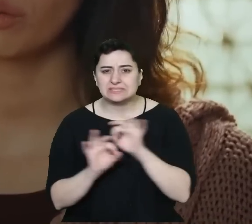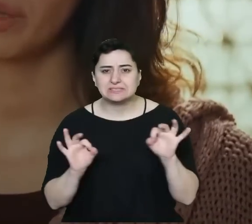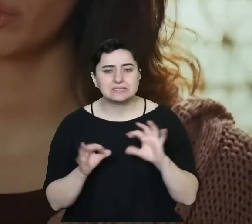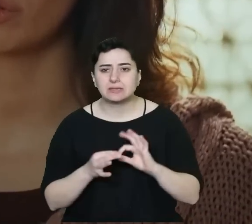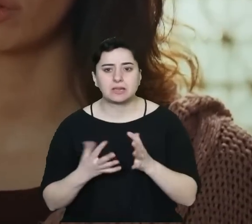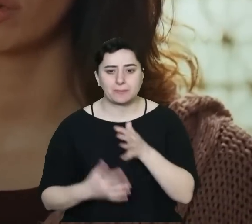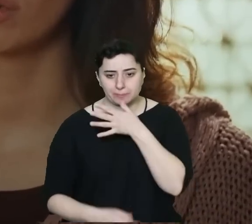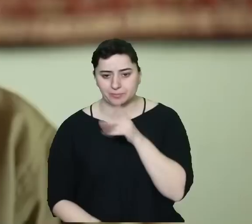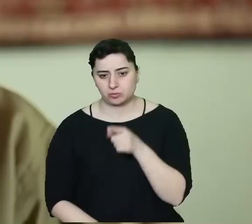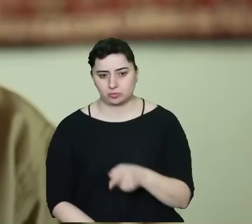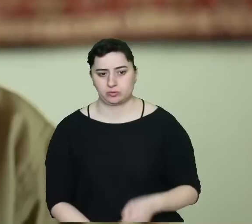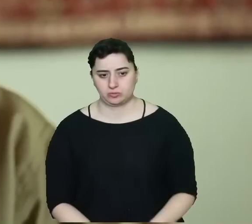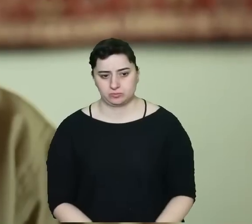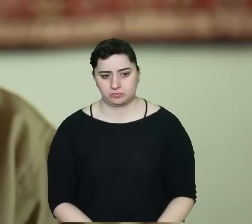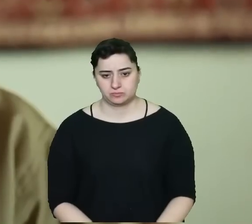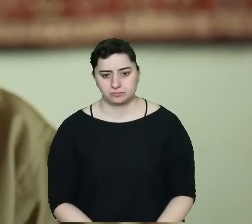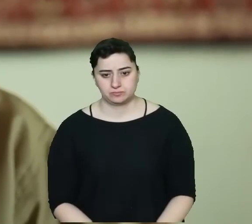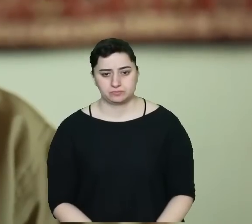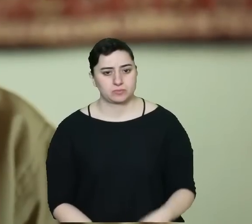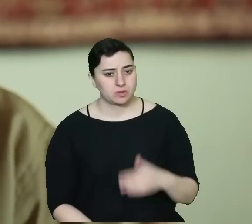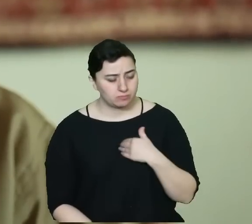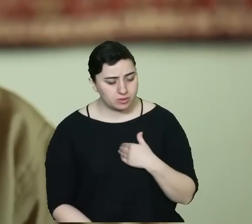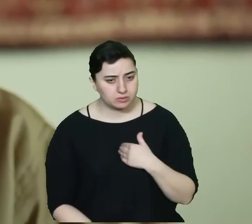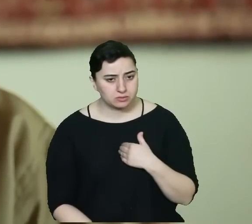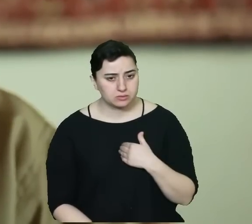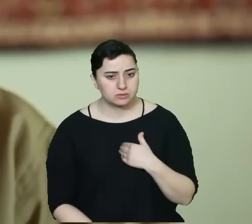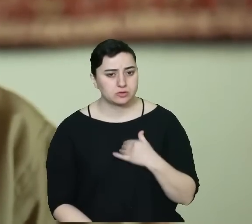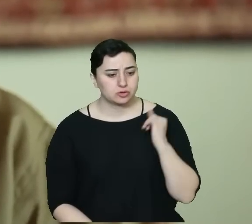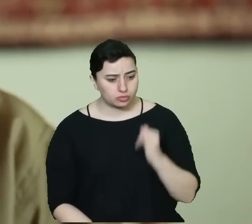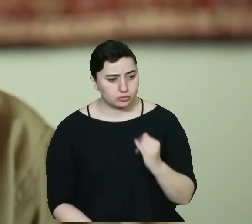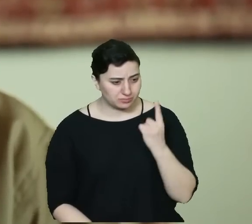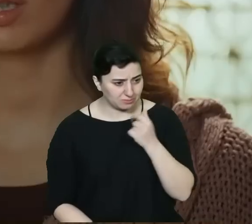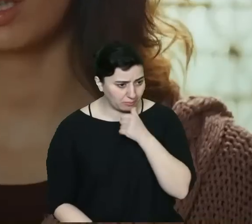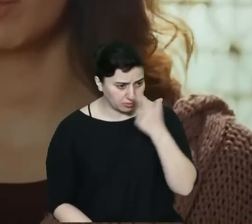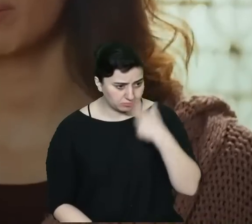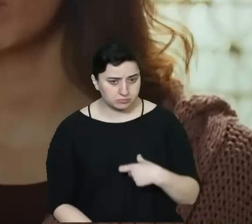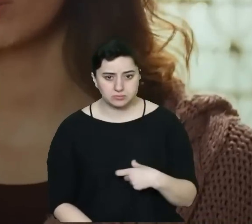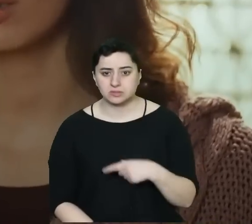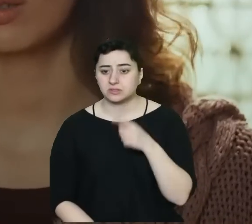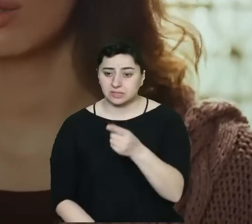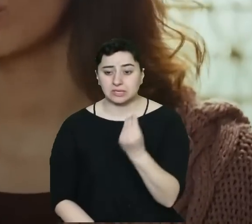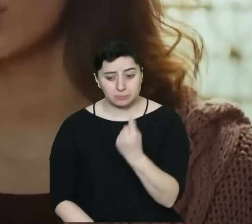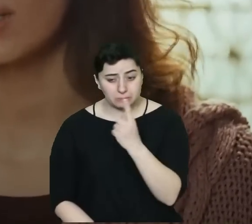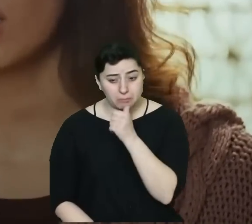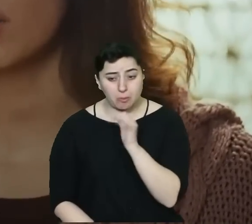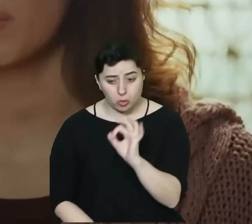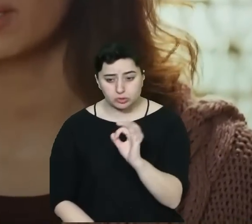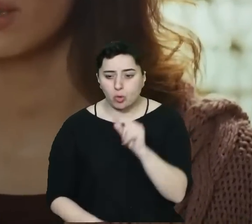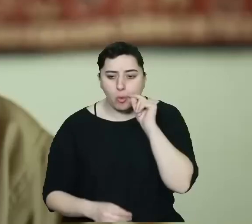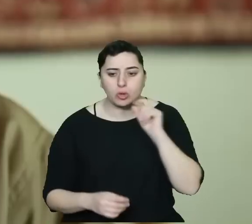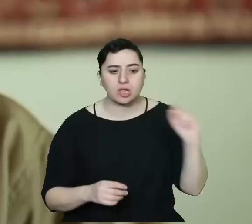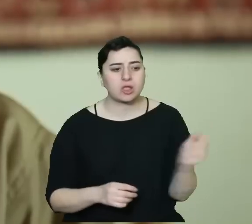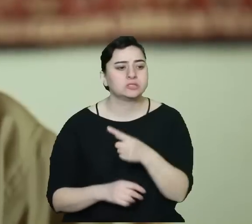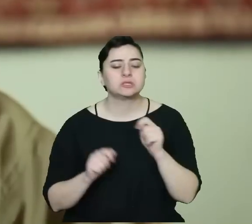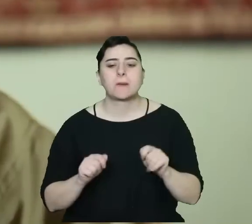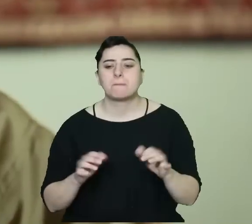ne olduğunu bilmiyorsun. Ben kötü bir baba mıyım? İyi bir baba olsan oğlun senden kaçmazdı.